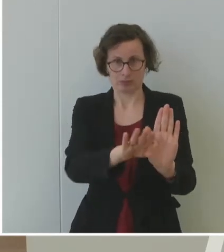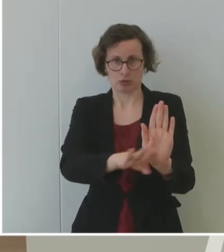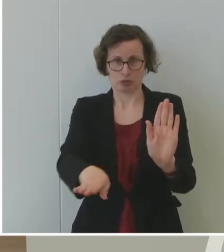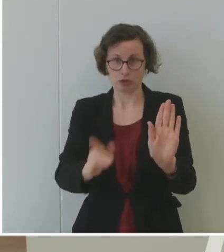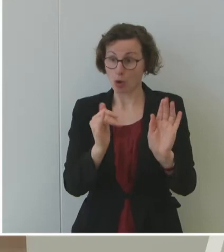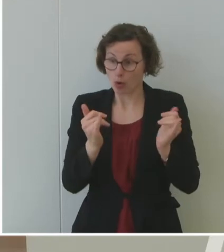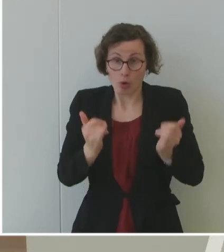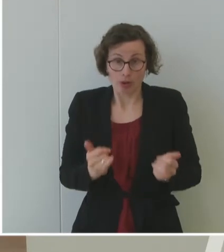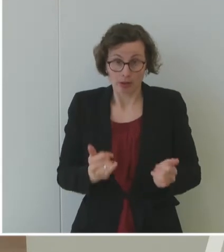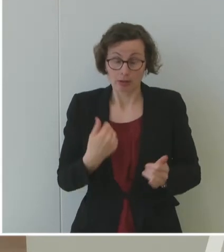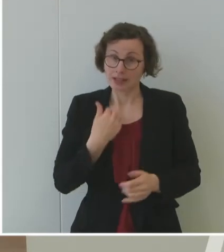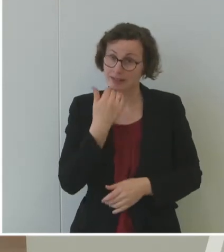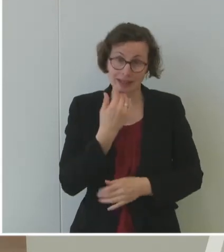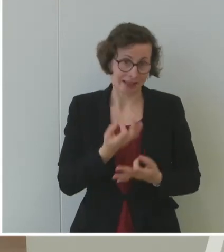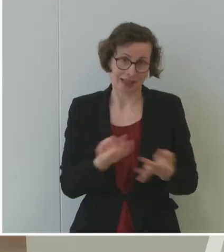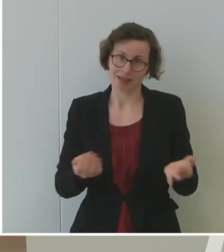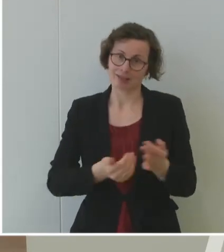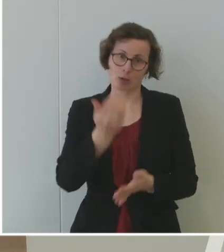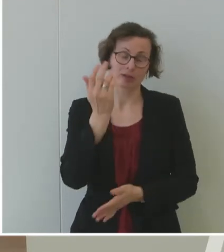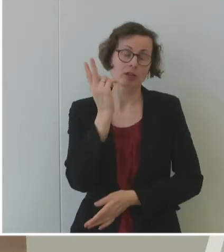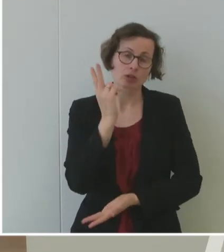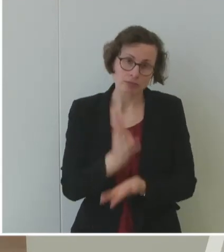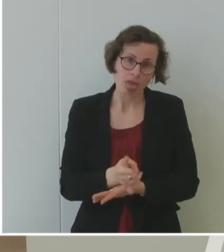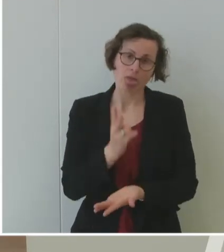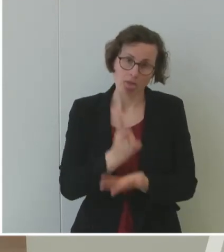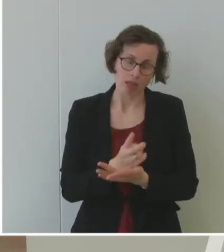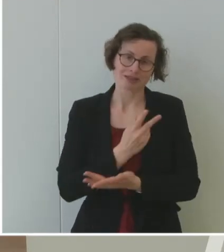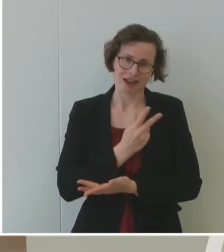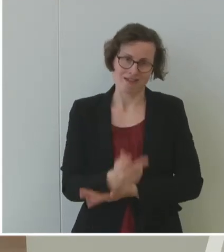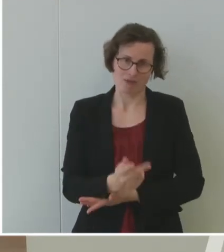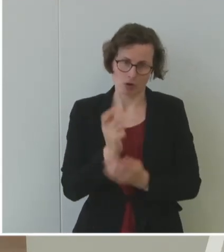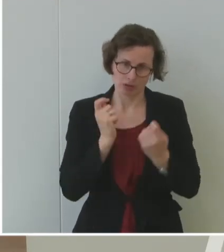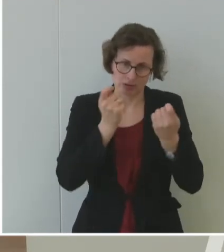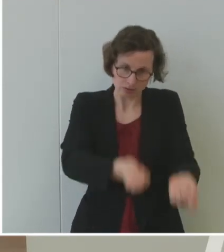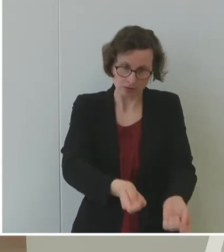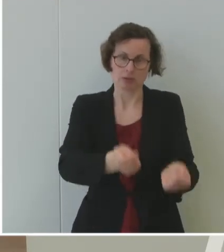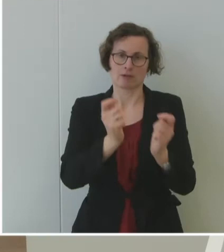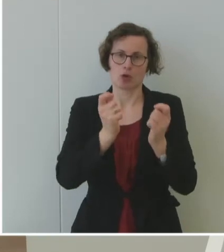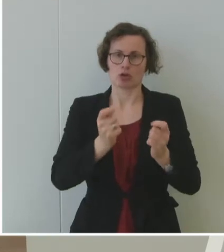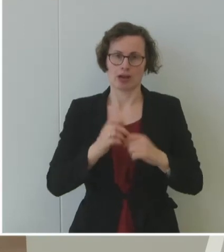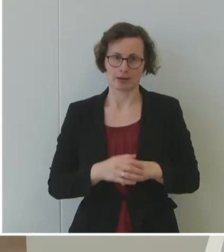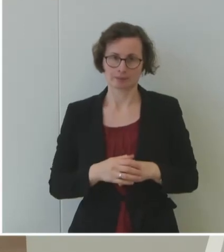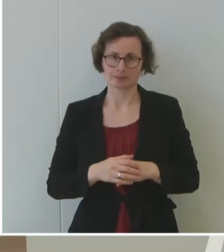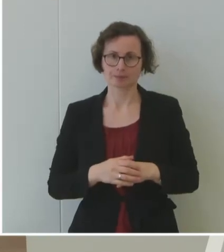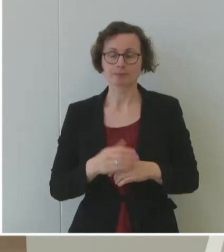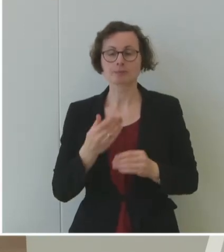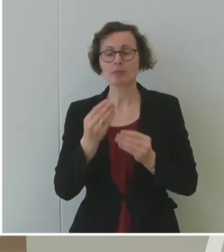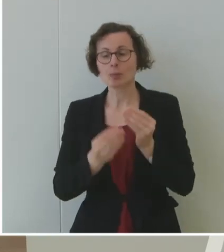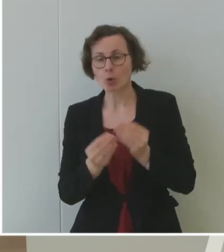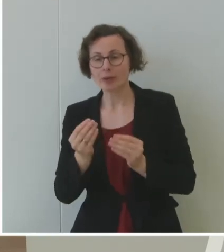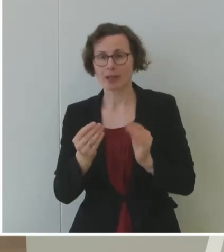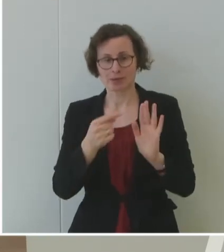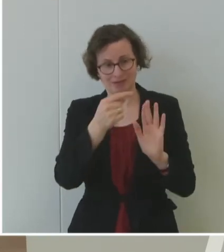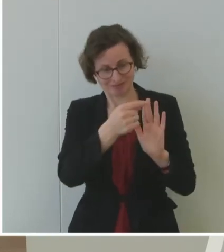heute erzähle ich Ihnen nichts Neues. Seit 3 Wochen liegen unsere Vorschläge auf dem Tisch. Die Probleme, die wir